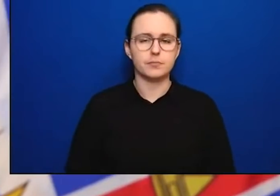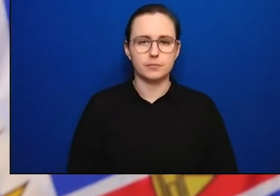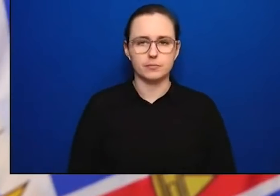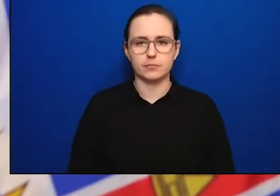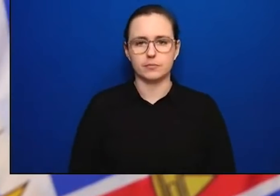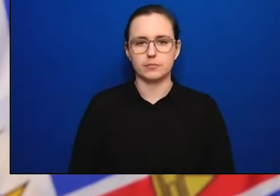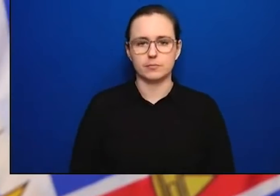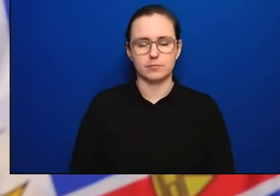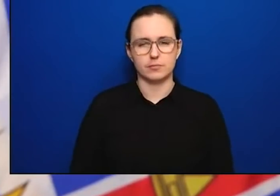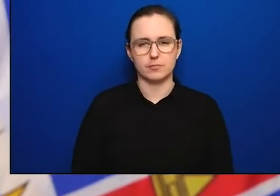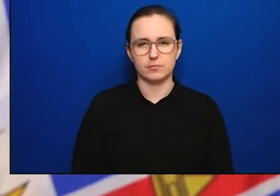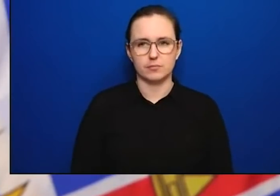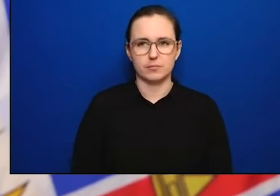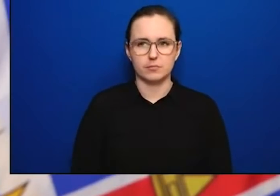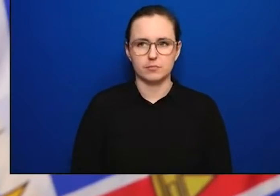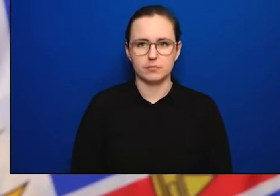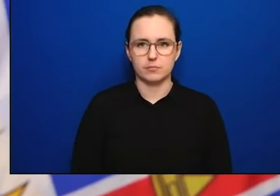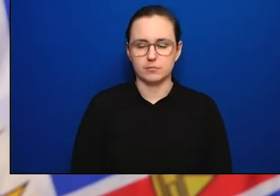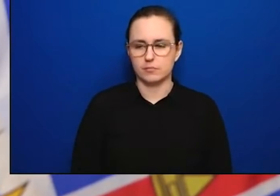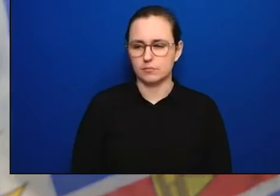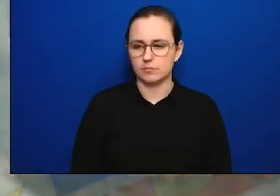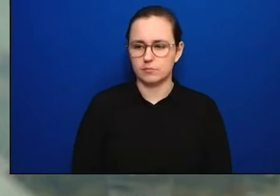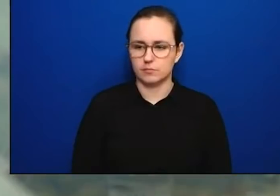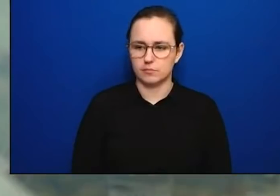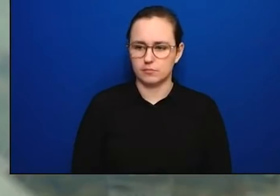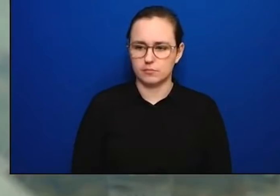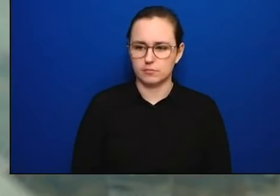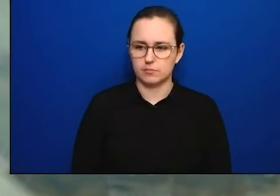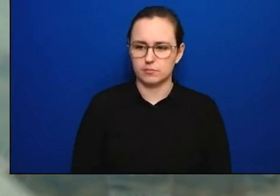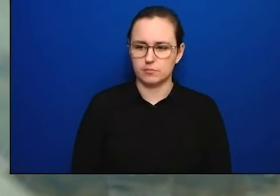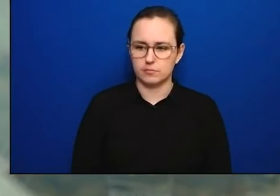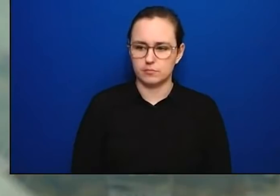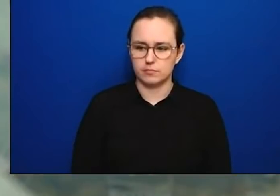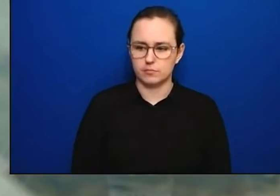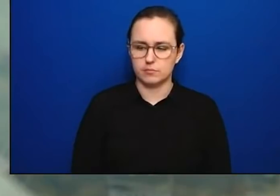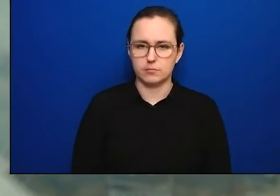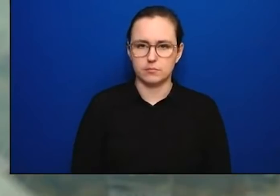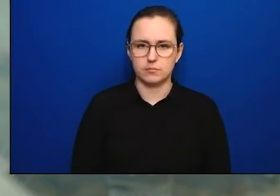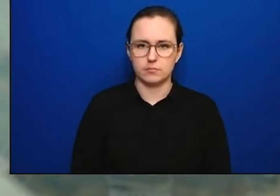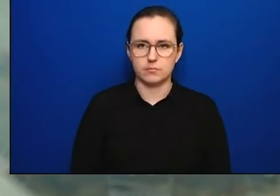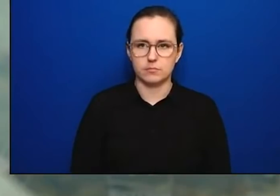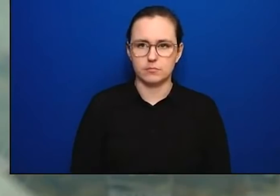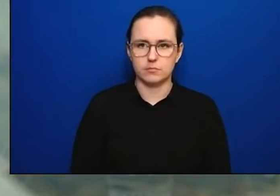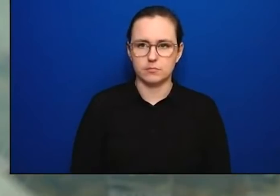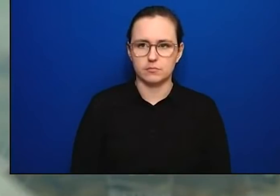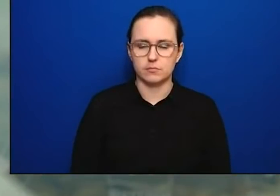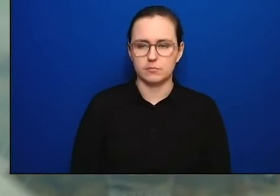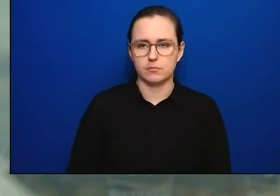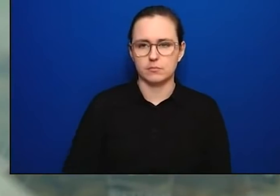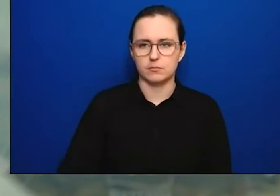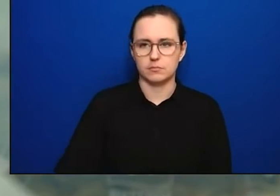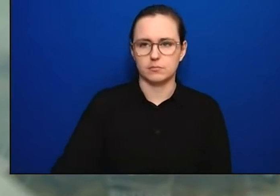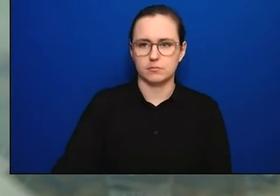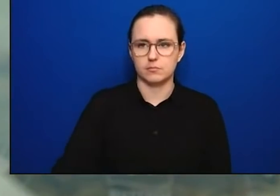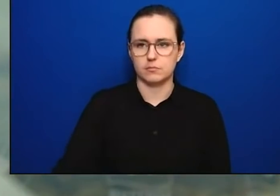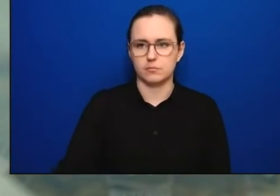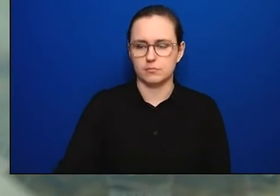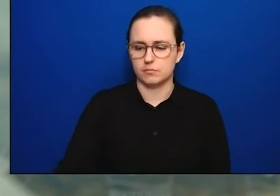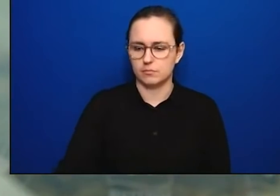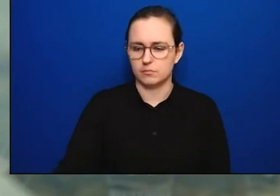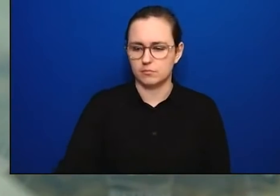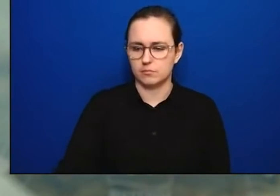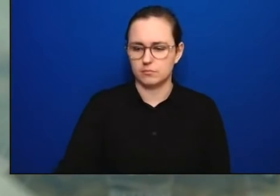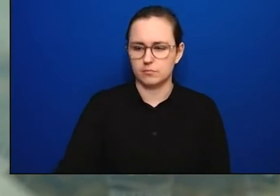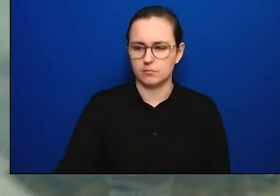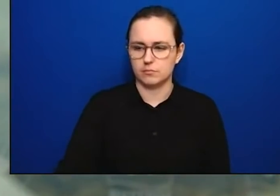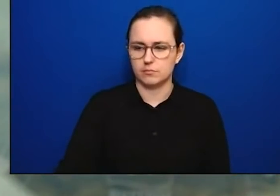wearing. Over to Minister Dix. Il n'y a pas actuellement de différence entre les groupes maintenant, il n'y a pas de règlement